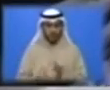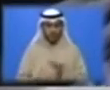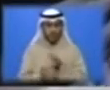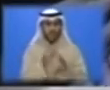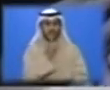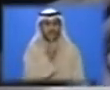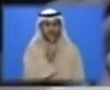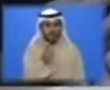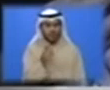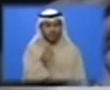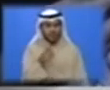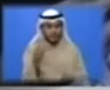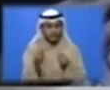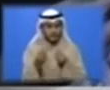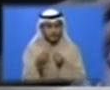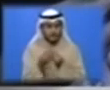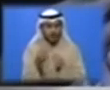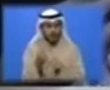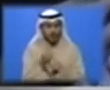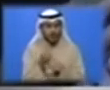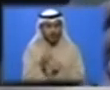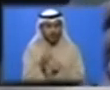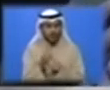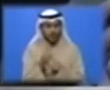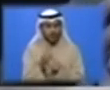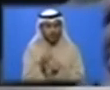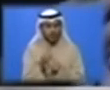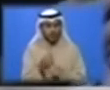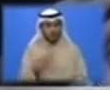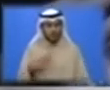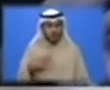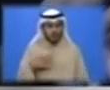صاحب السمو أمير دولة قطر الشيخ تميم بن حمد